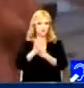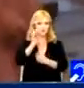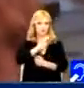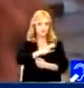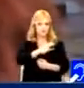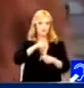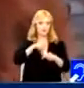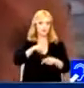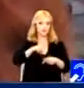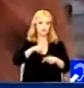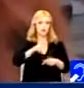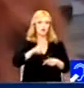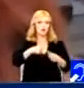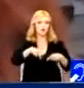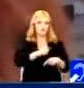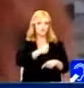ardenelesc la Chișinău cu